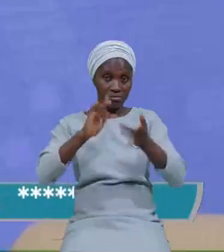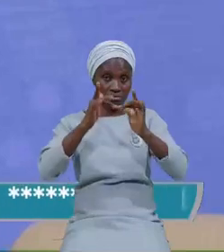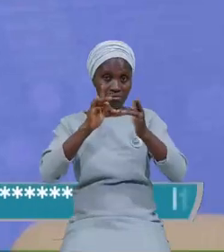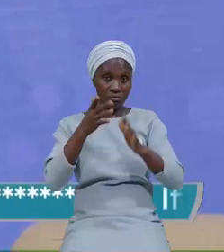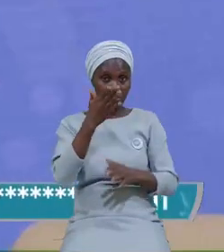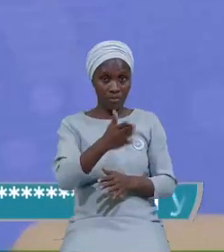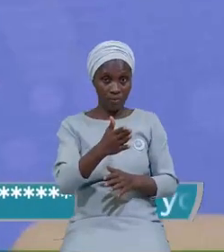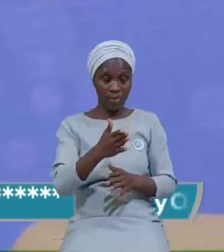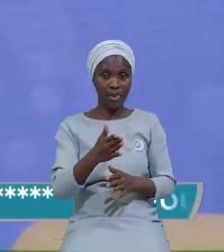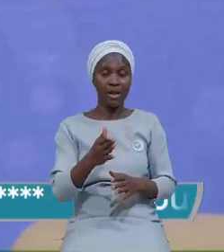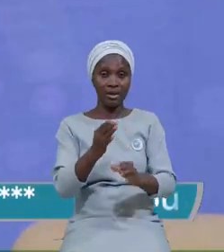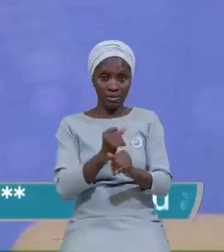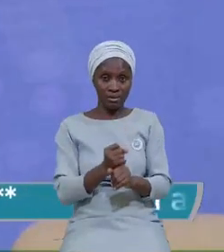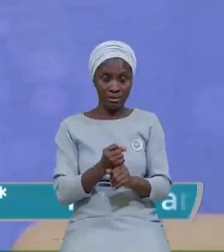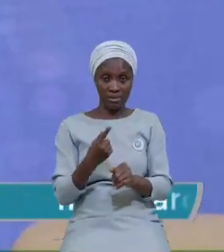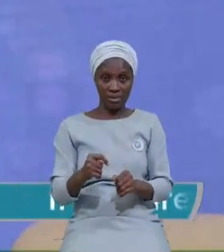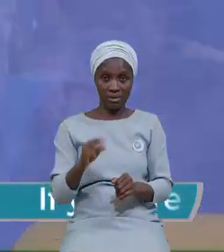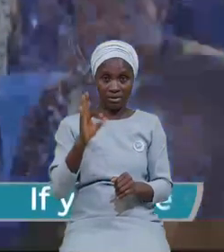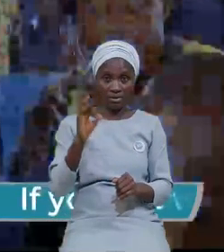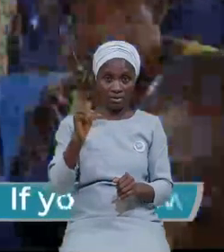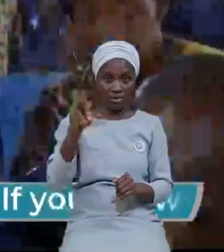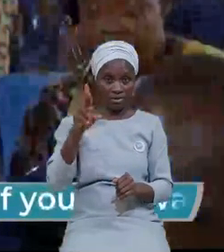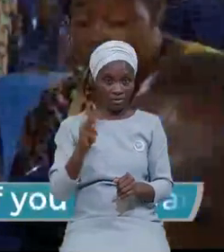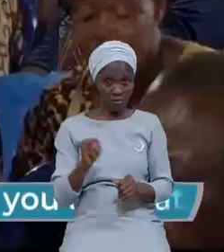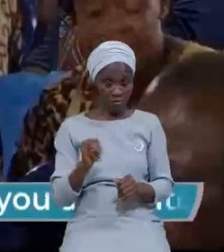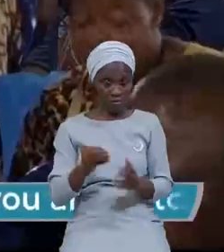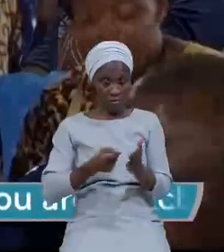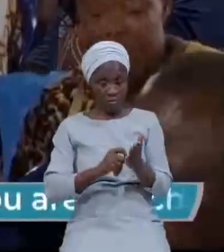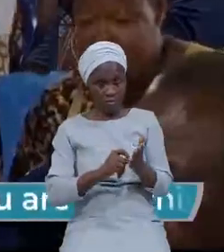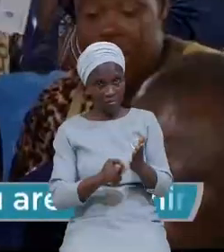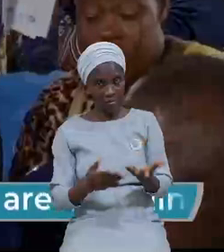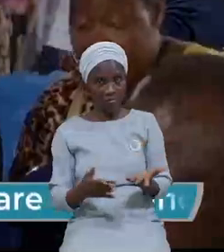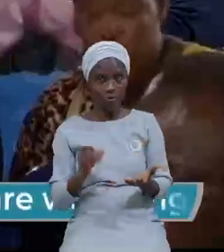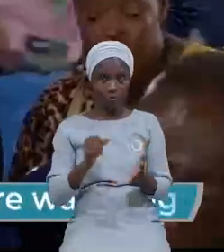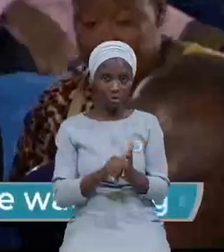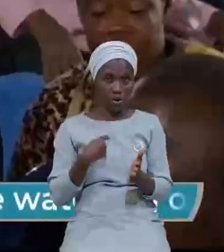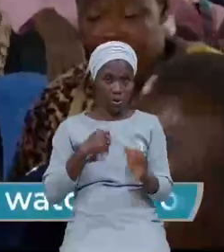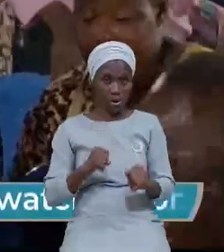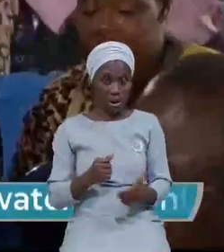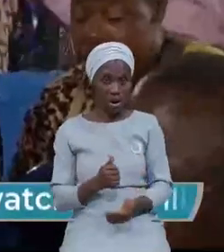formulaire qui s'affiche pour que nous puissions vous aider dans vosre nouvelle marche avec